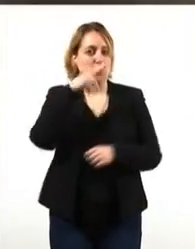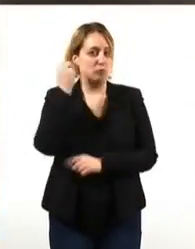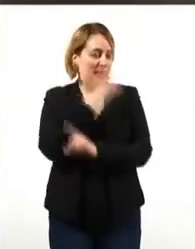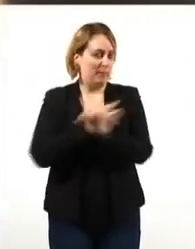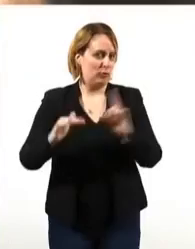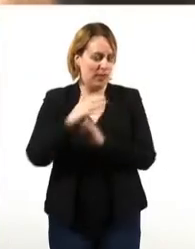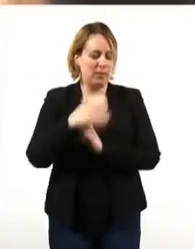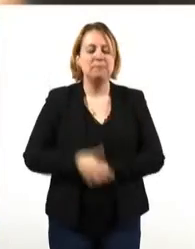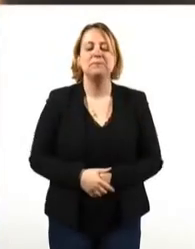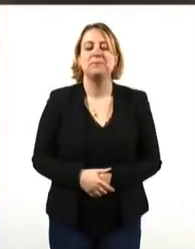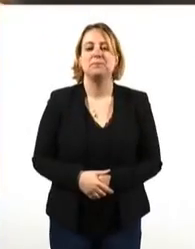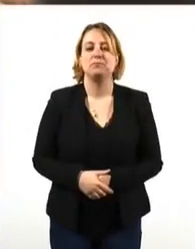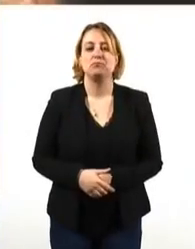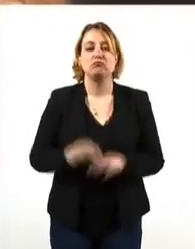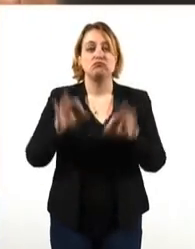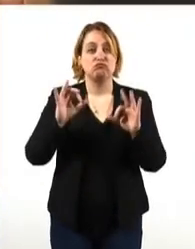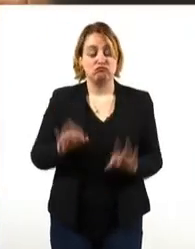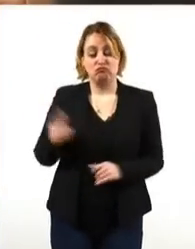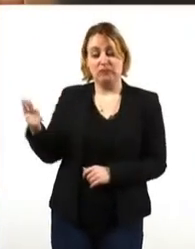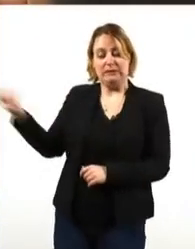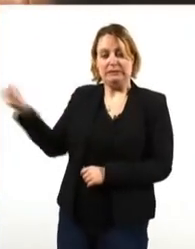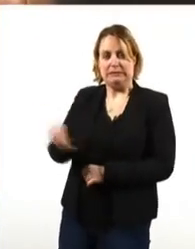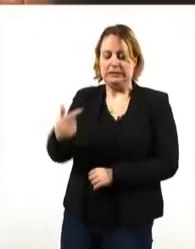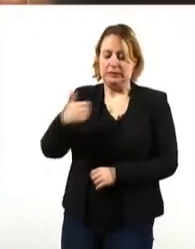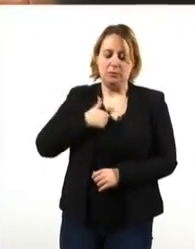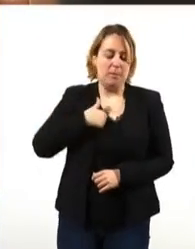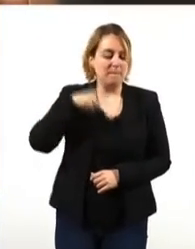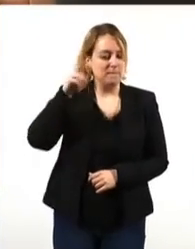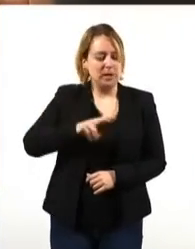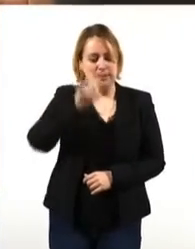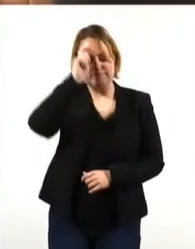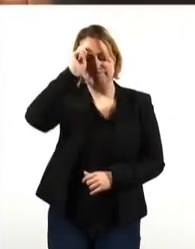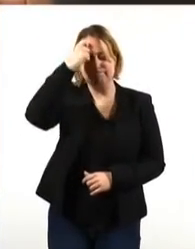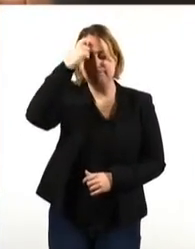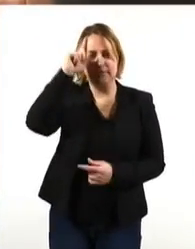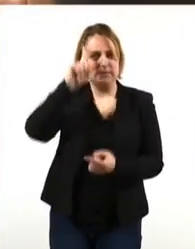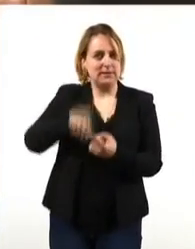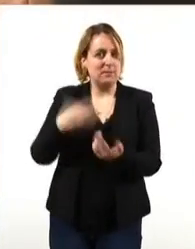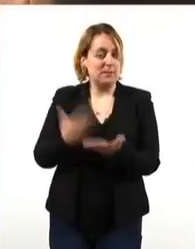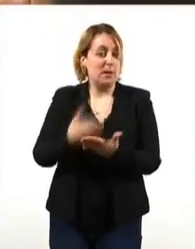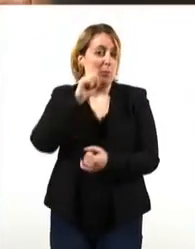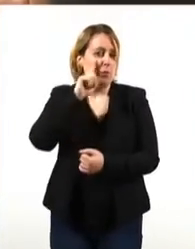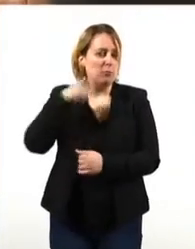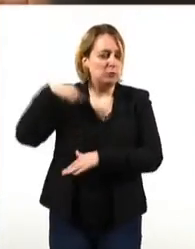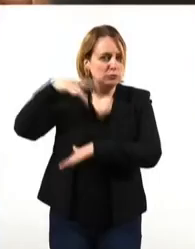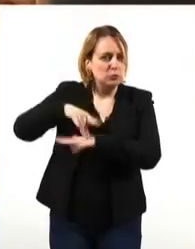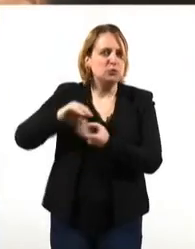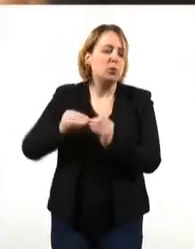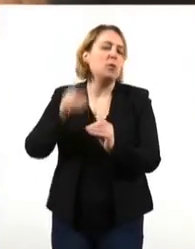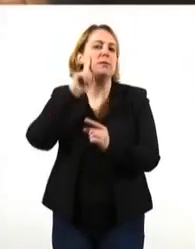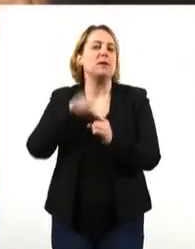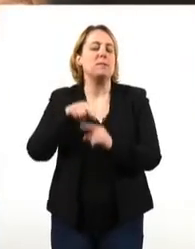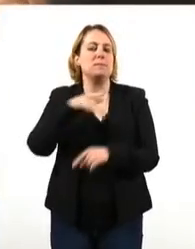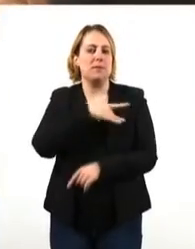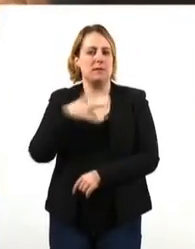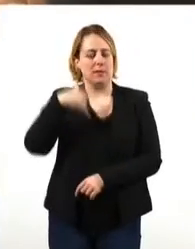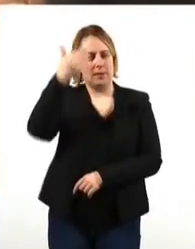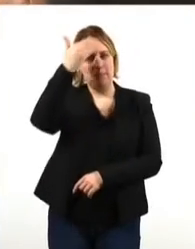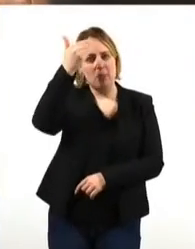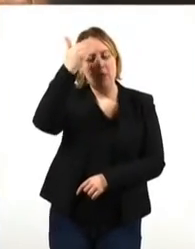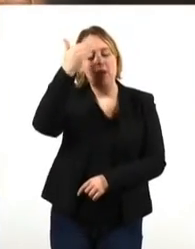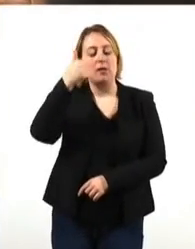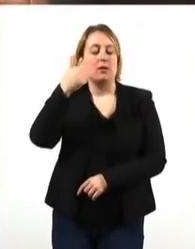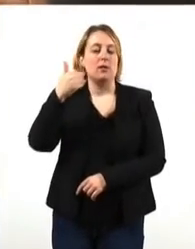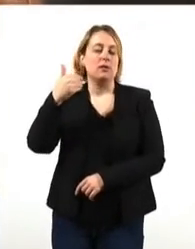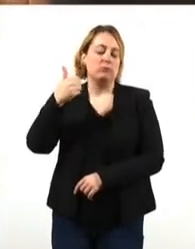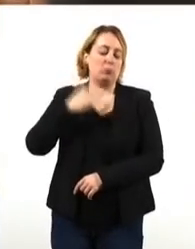Du coup, comme disait Mathieu, voilà, je suis très sensibilisée par rapport à ça parce que voilà, c'est quelque chose que j'ai vécu, la santé mentale, par mes proches